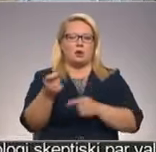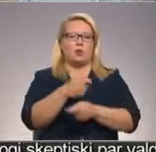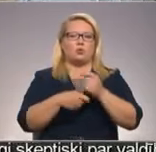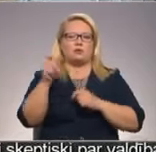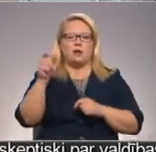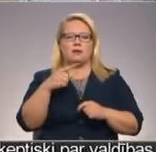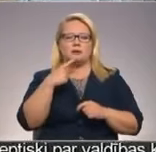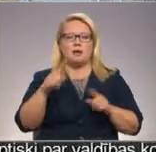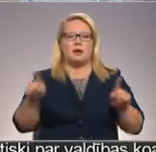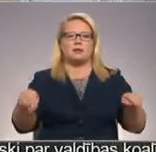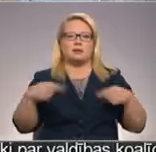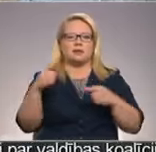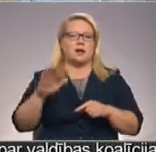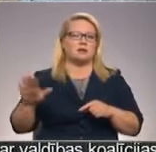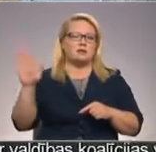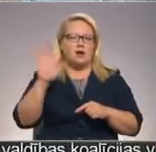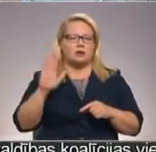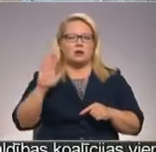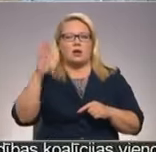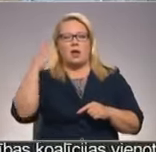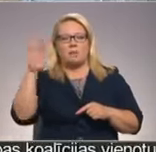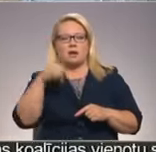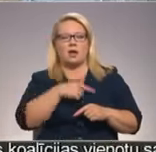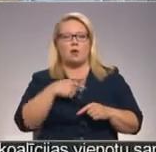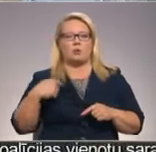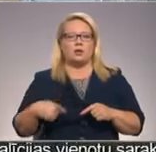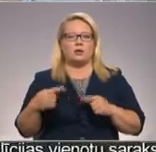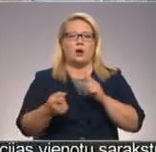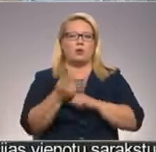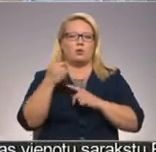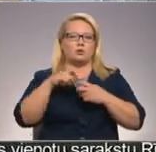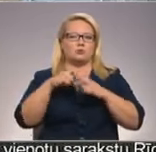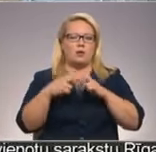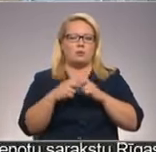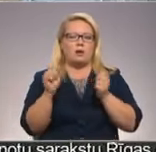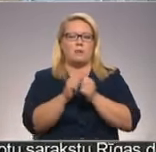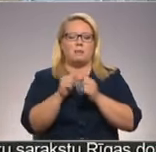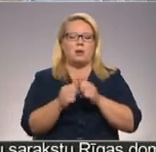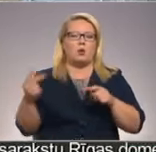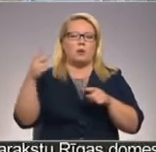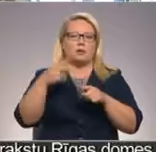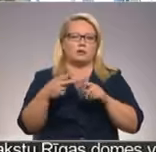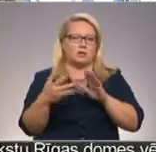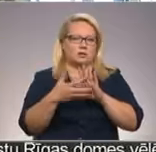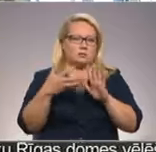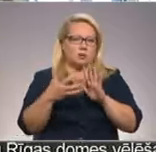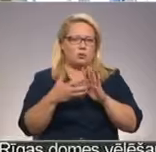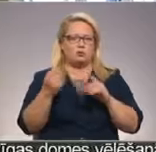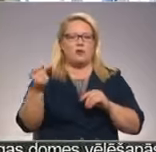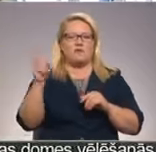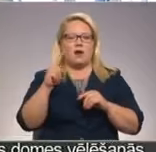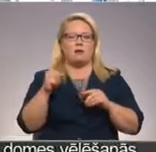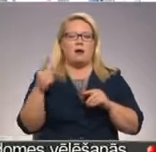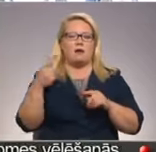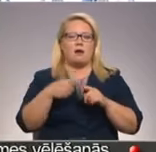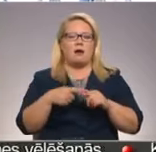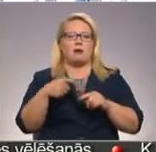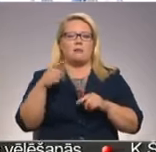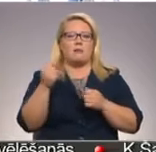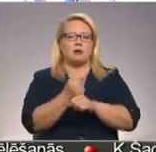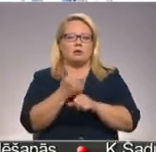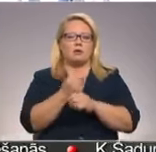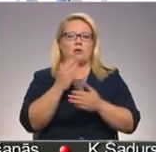ka attīstītākajās valstīs, kā Amerikā un Ķīnā, jau rodas problēmas ar papīru otrreizējo izmantošanu, jo vairāk kārt to pārstrādājot,